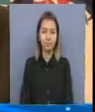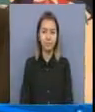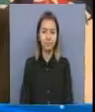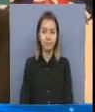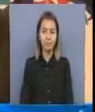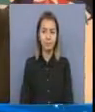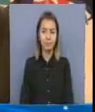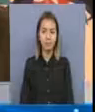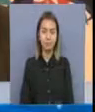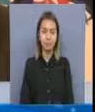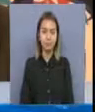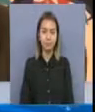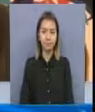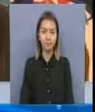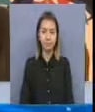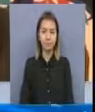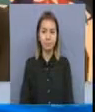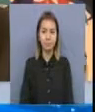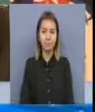сорта пшеницы как раз в северных районах.